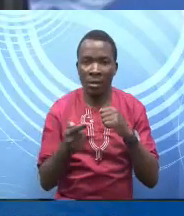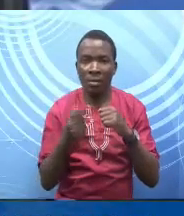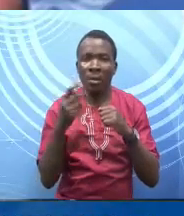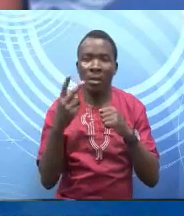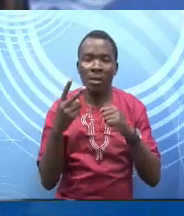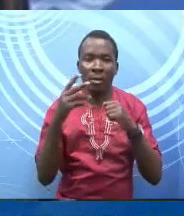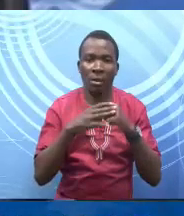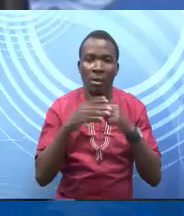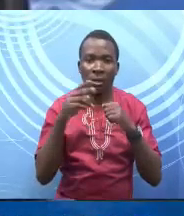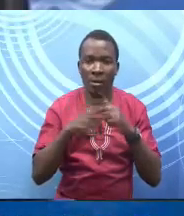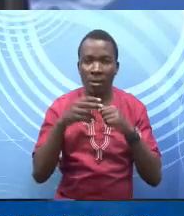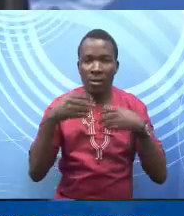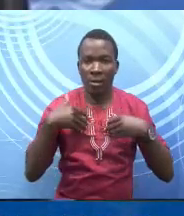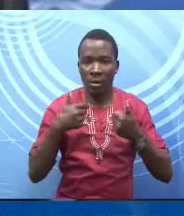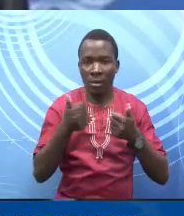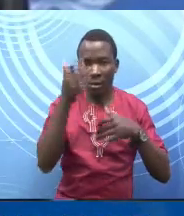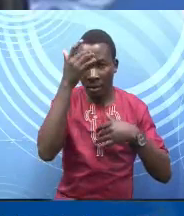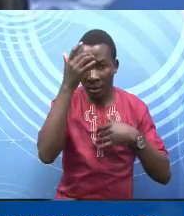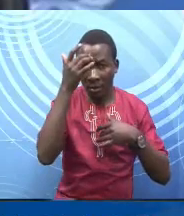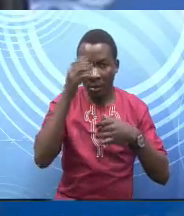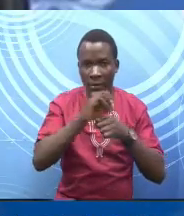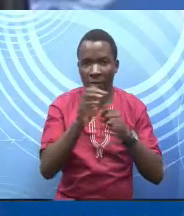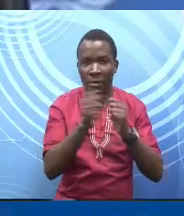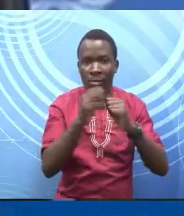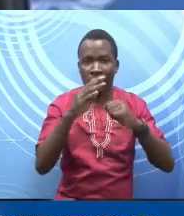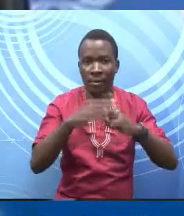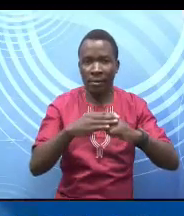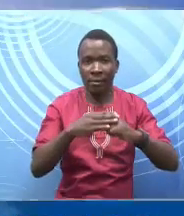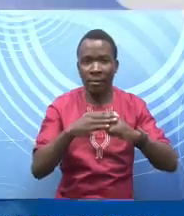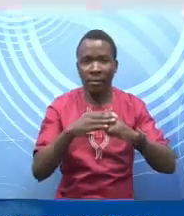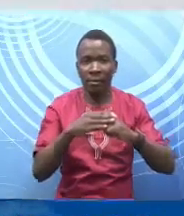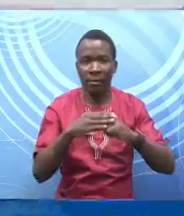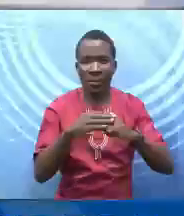76,392,797 bamaze gukira icyorezo cya COVID-19.